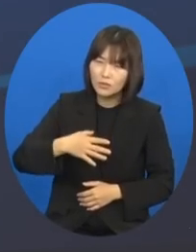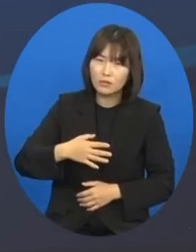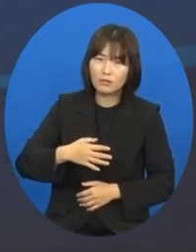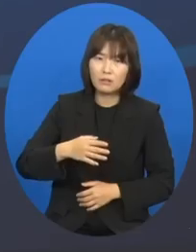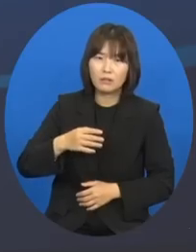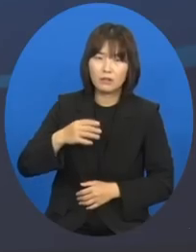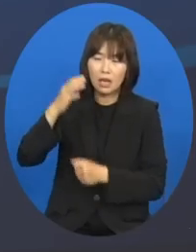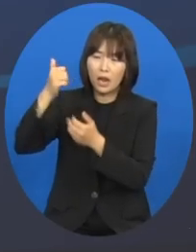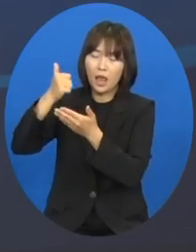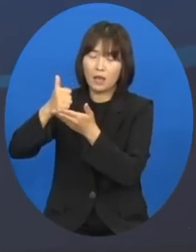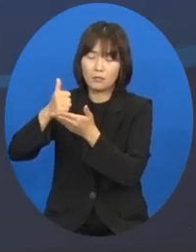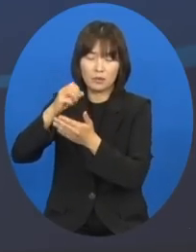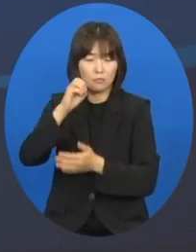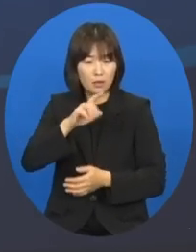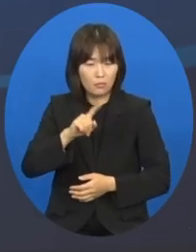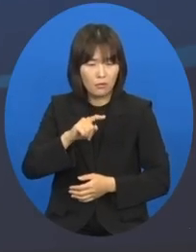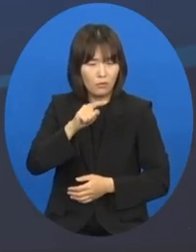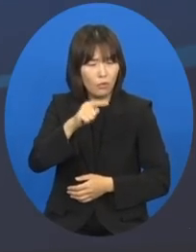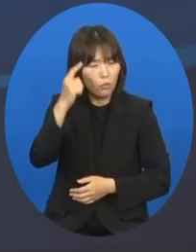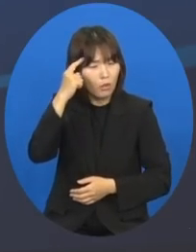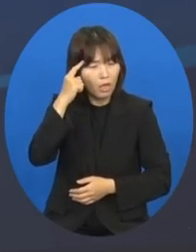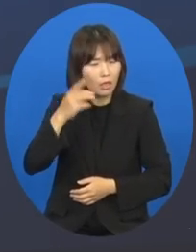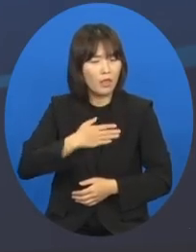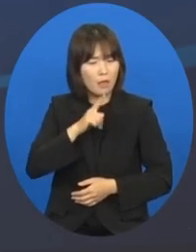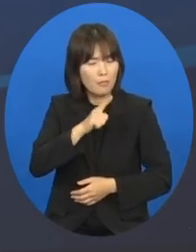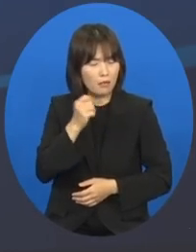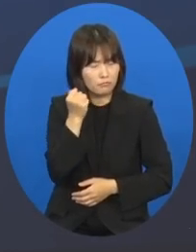그러는 너는 왜 내 말을 그렇게 안 듣니